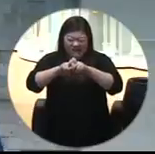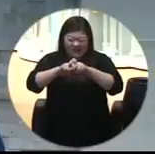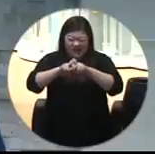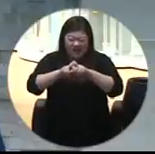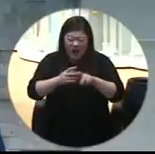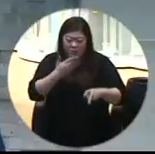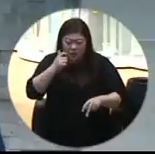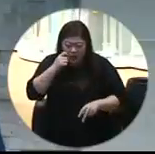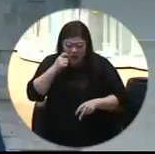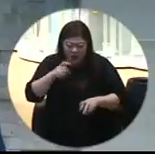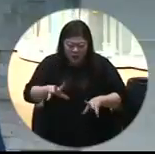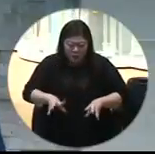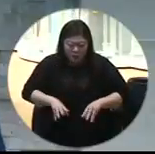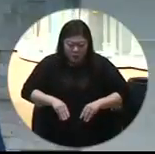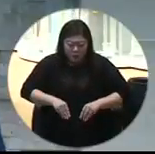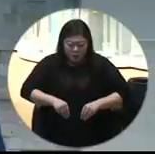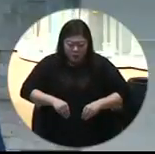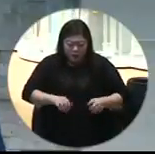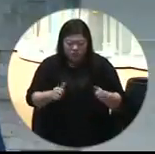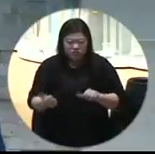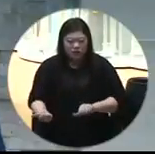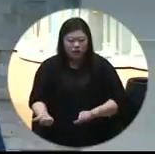죽은 뿔입니다.